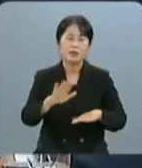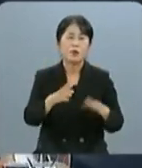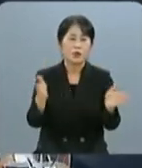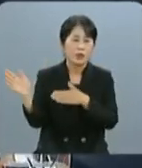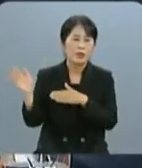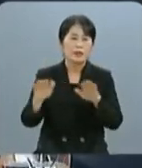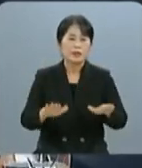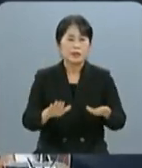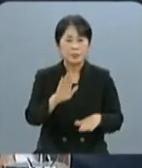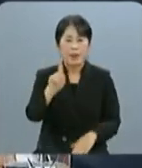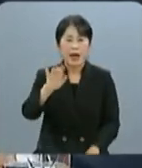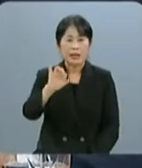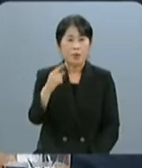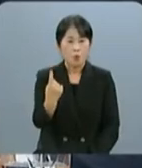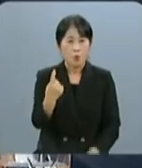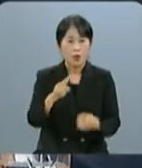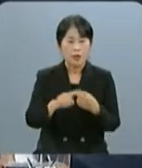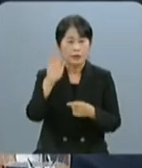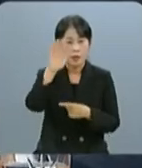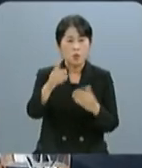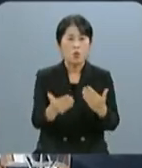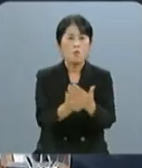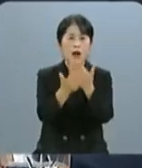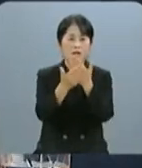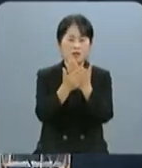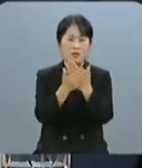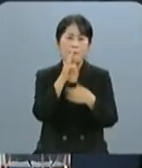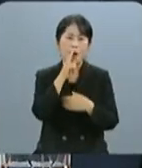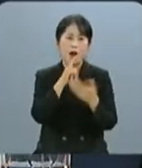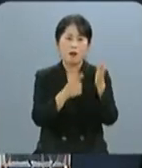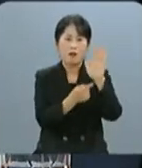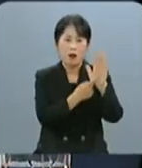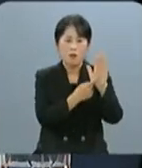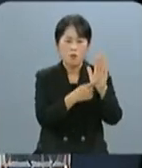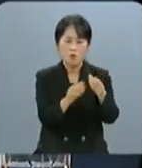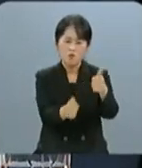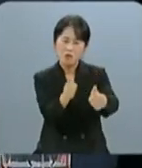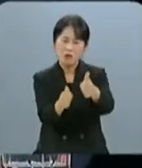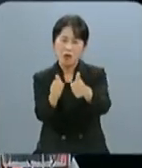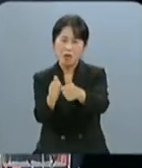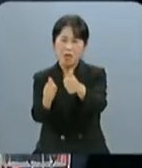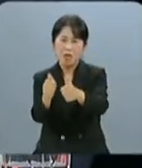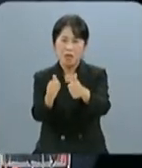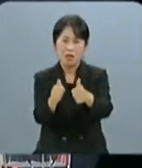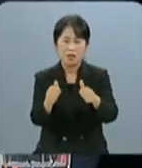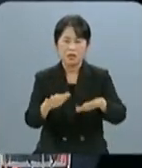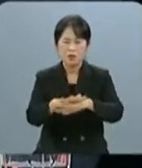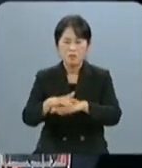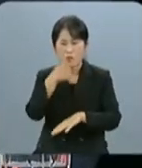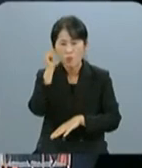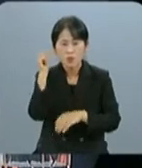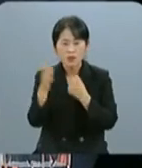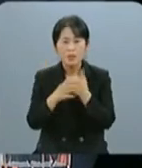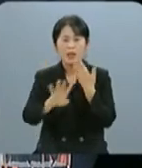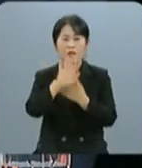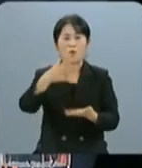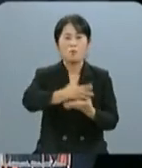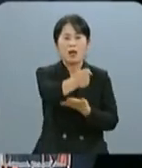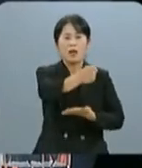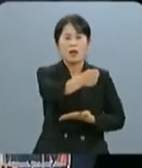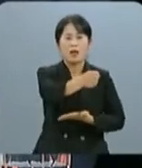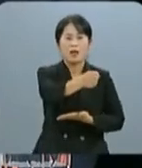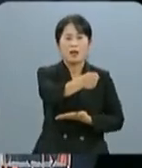여기에서 바이오를 앞으로 발전시키겠다고 해놓고는 매번 경쟁을 붙여가지고 여기 인프라가 부족하니까 다른 쪽으로